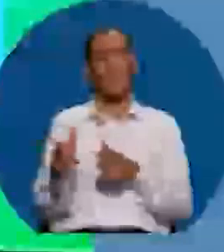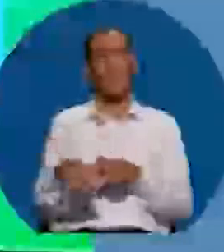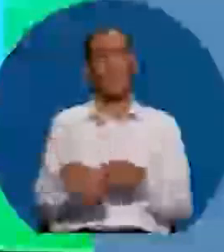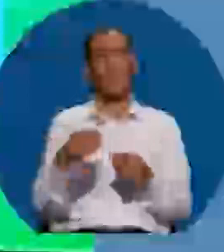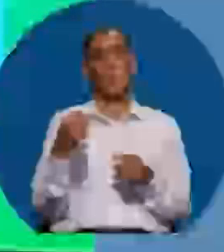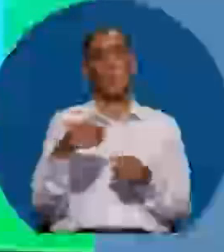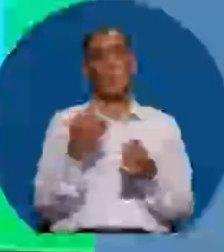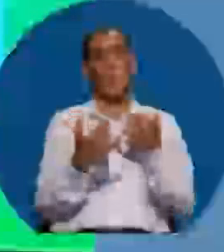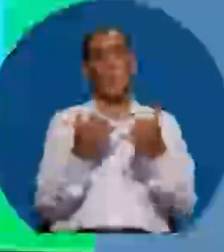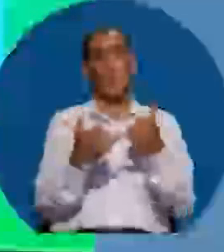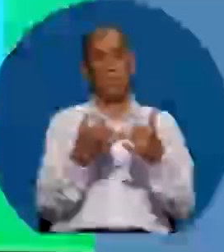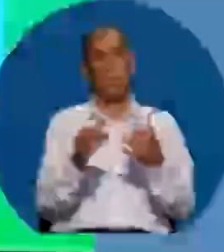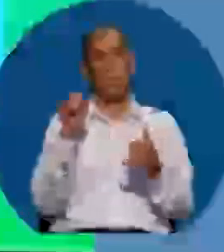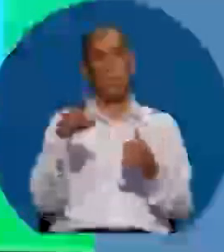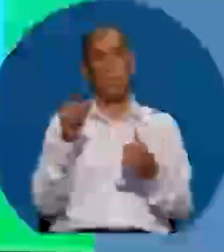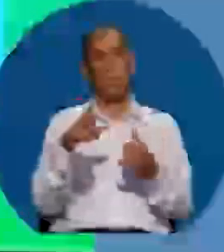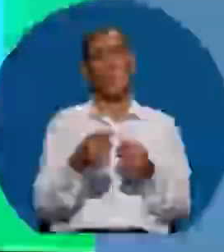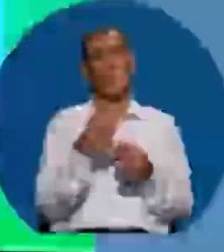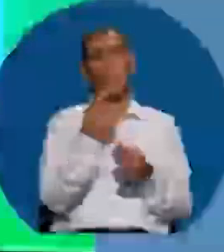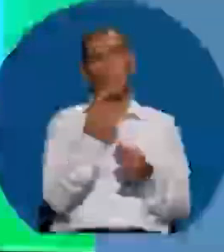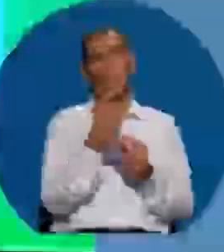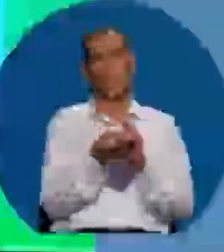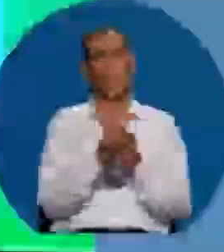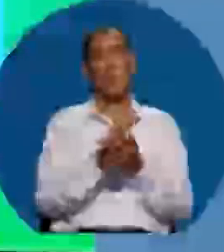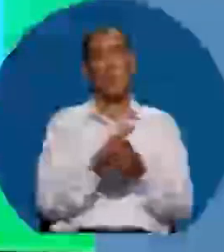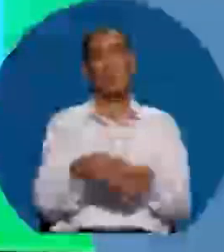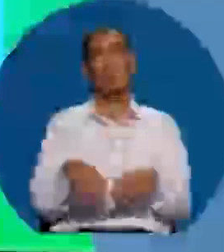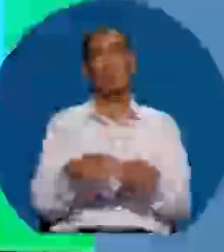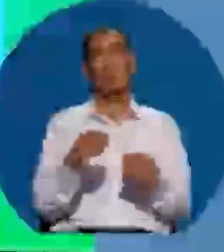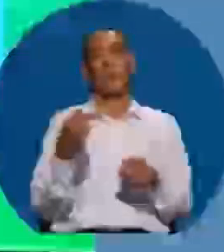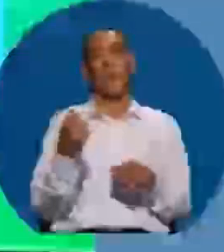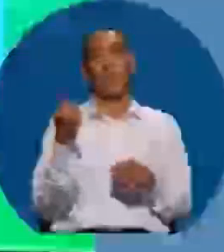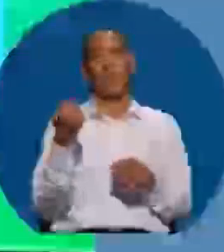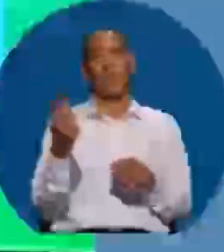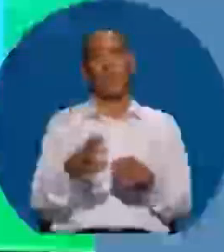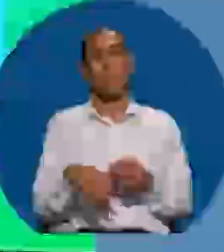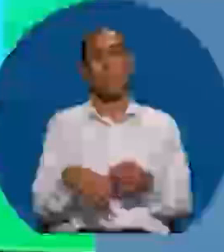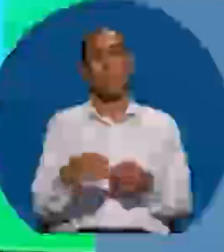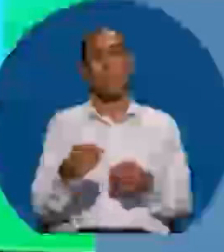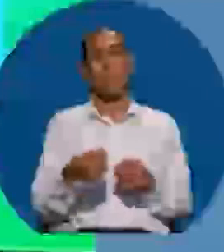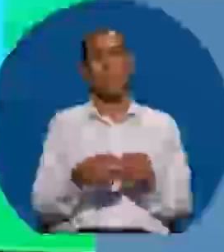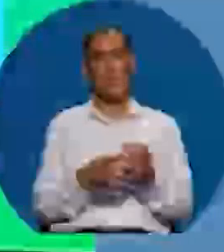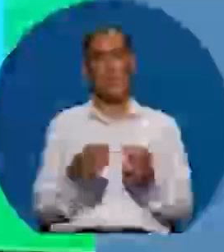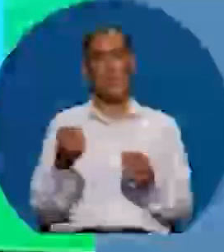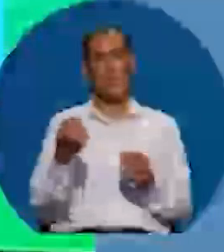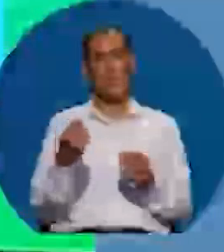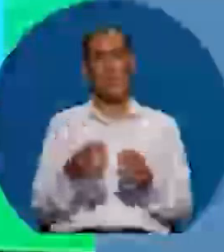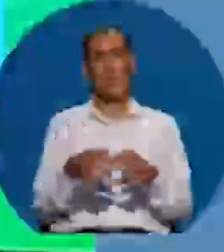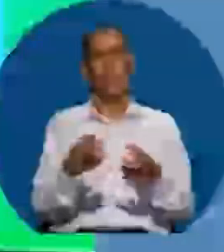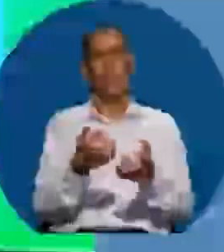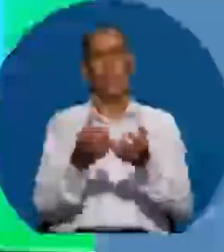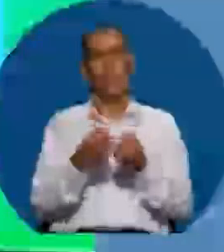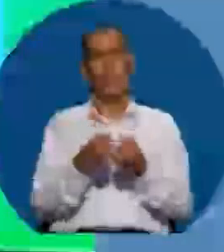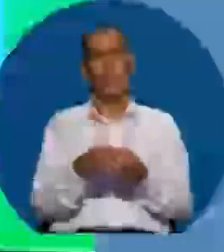алтын іренге айланады екен. Сары алтын іренлі піскен бидайдан, бидайдың дәнлері алынады екен. Бидай